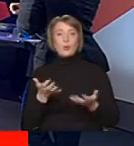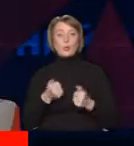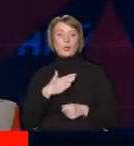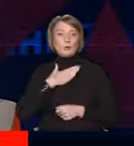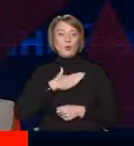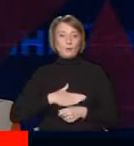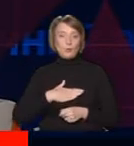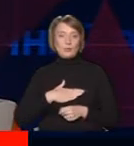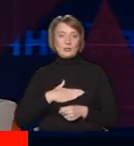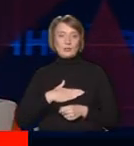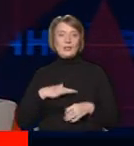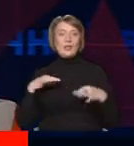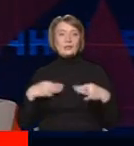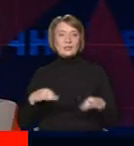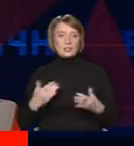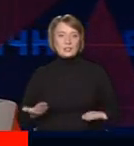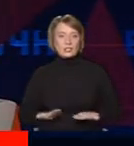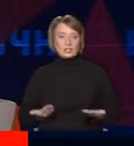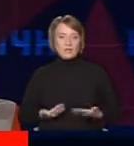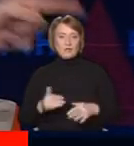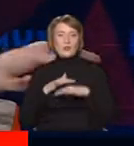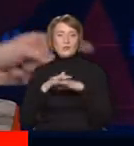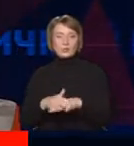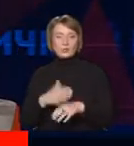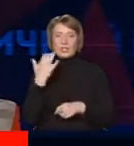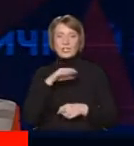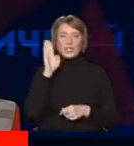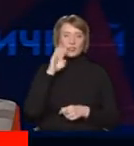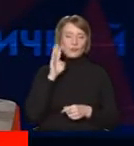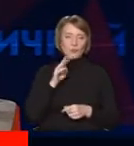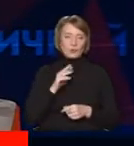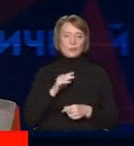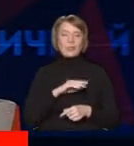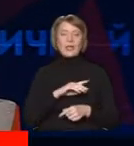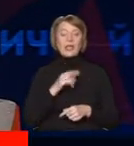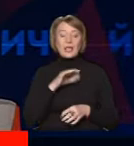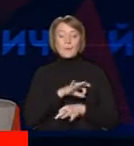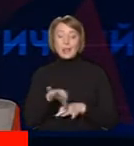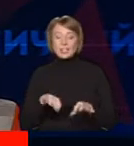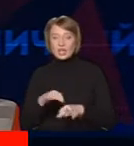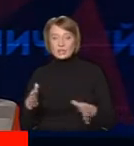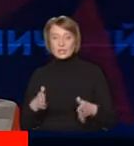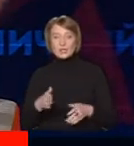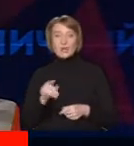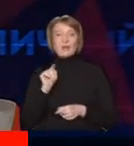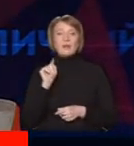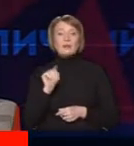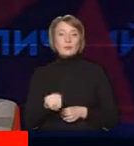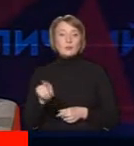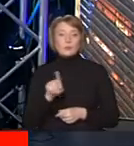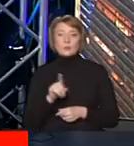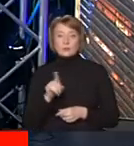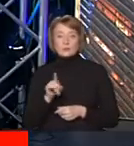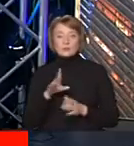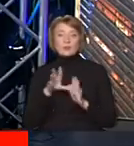транспорт, житловий фонд нормальний, гарячу воду і мережі ці замість цього скляного мосту. Але, крім цього ж, я задаю вашу увагу, якщо ми по нього вже